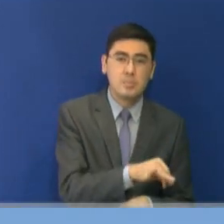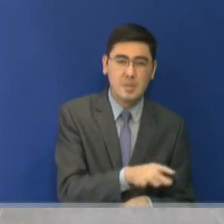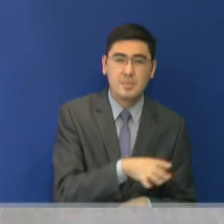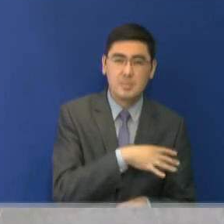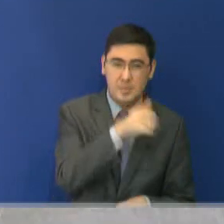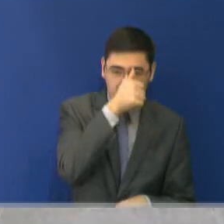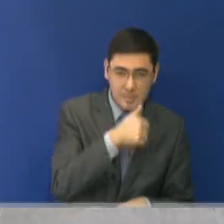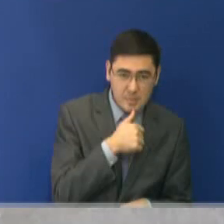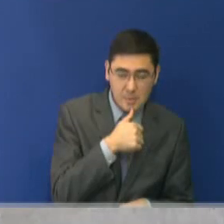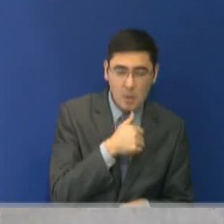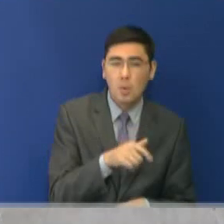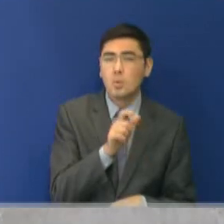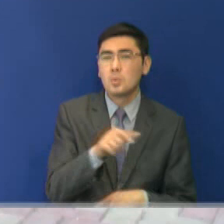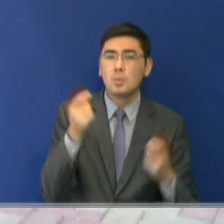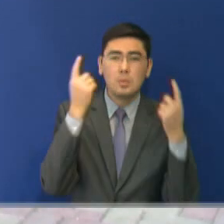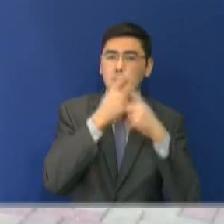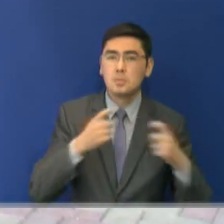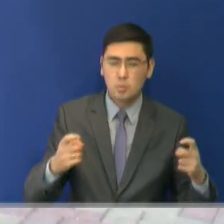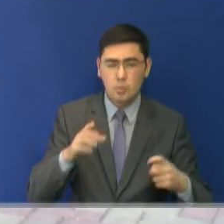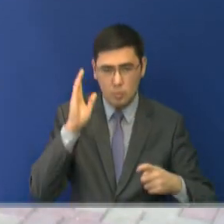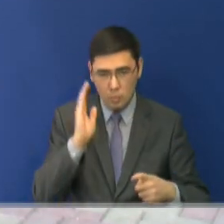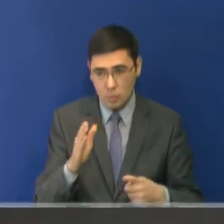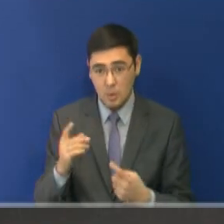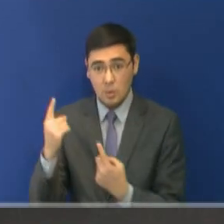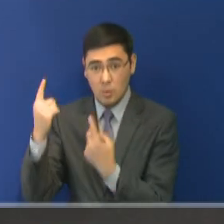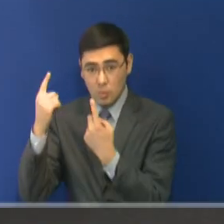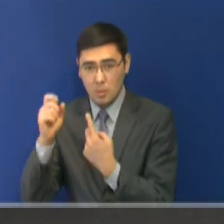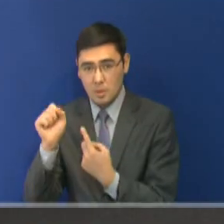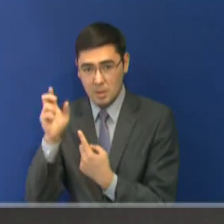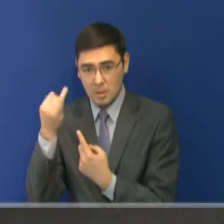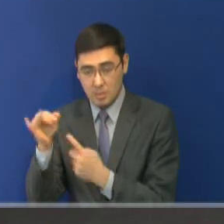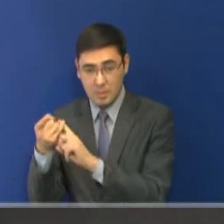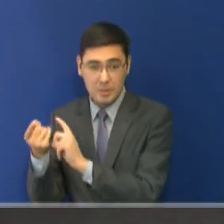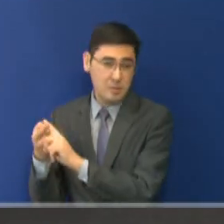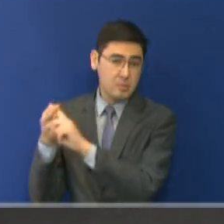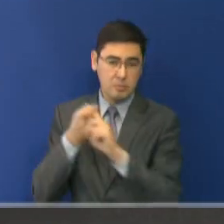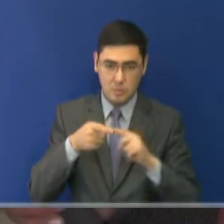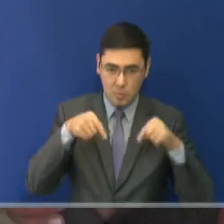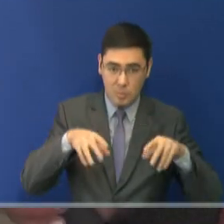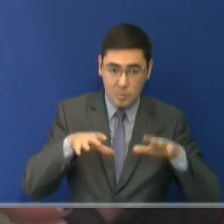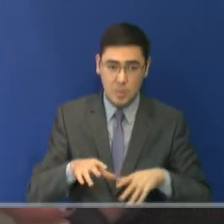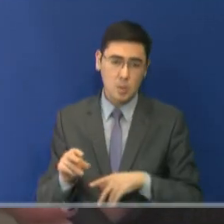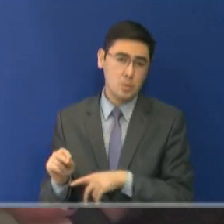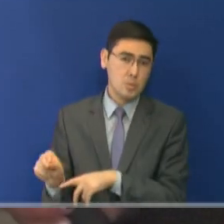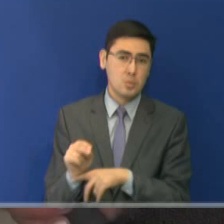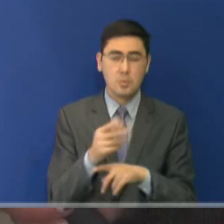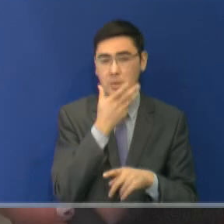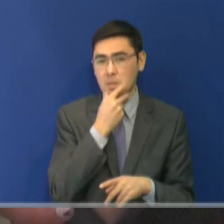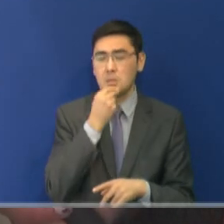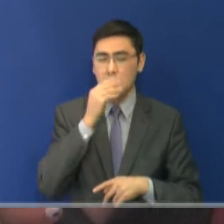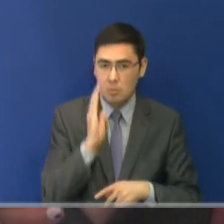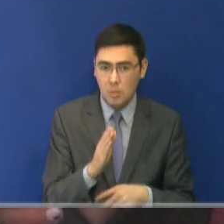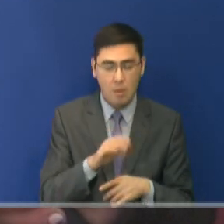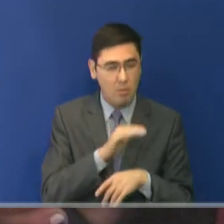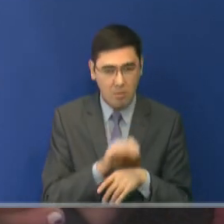будет восстановлена в рамках юбилея Абая Кунанбаева. Но она так и осталась без внимания. Могли бы лучше